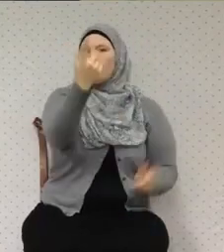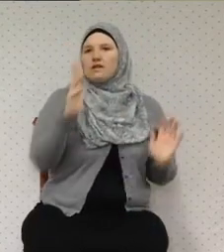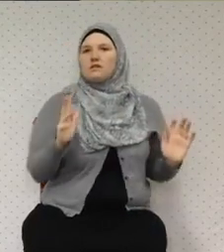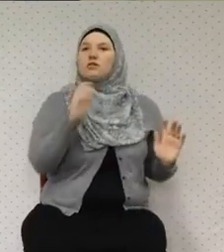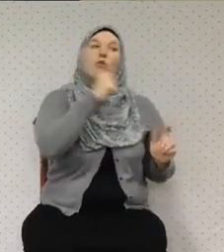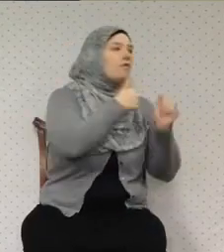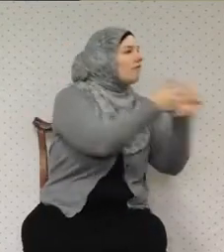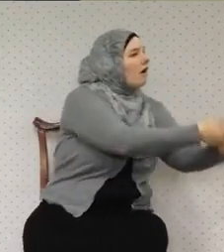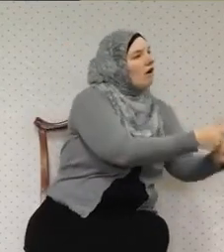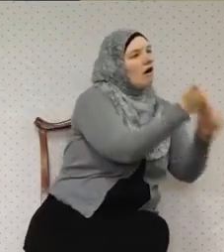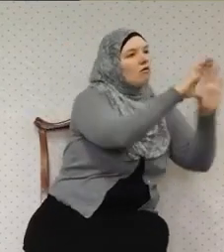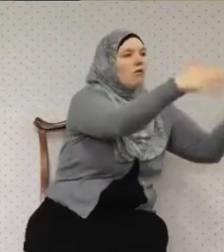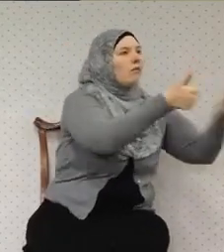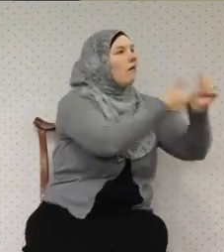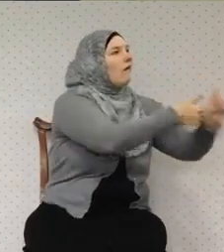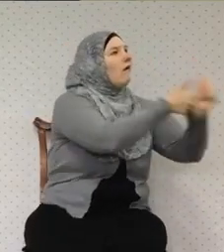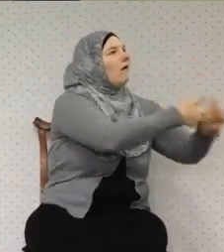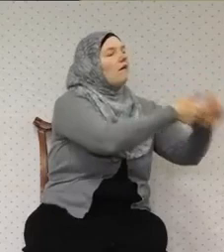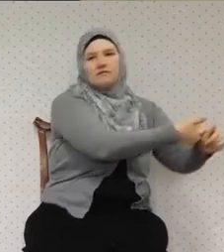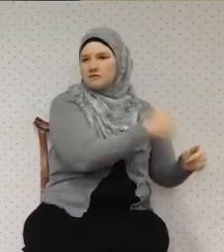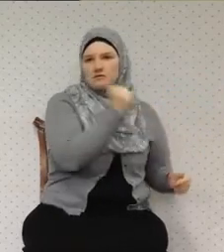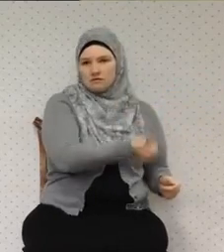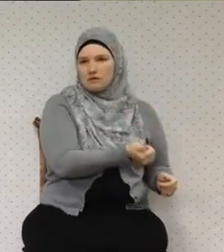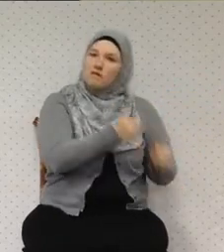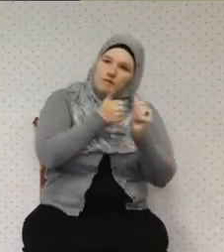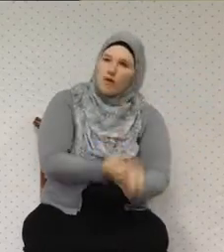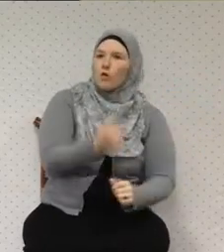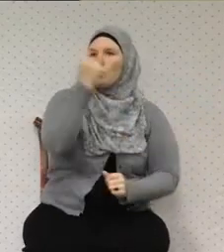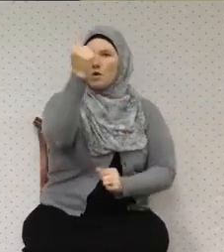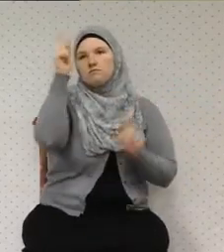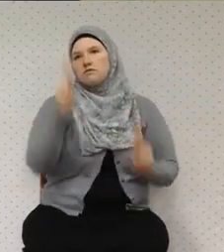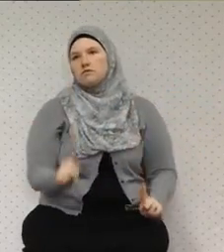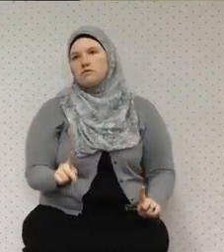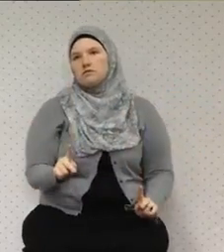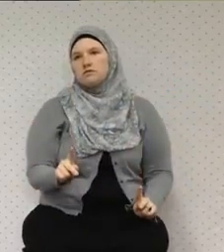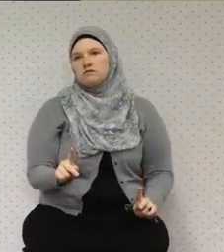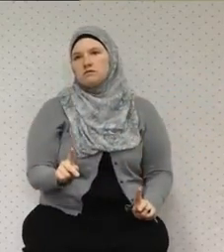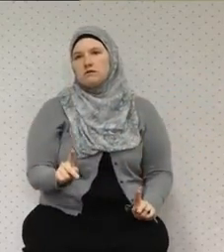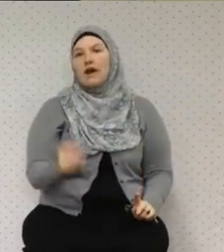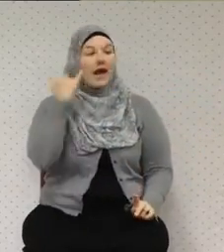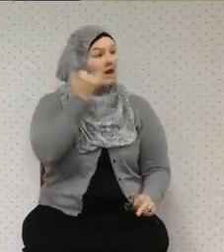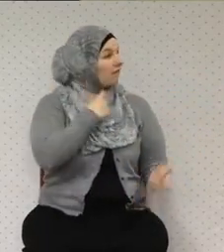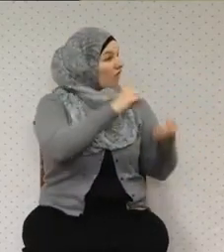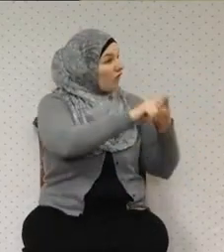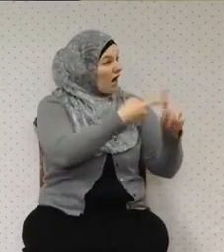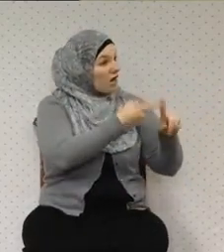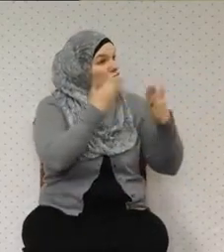ﷺ. And when you want to follow someone, you better follow someone who is himself following the